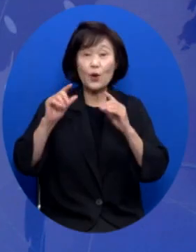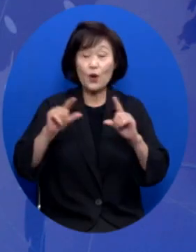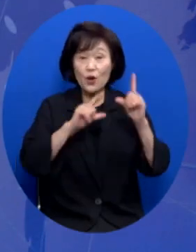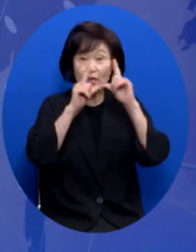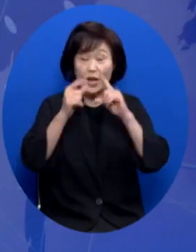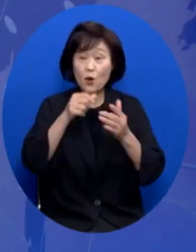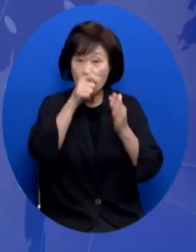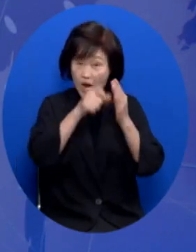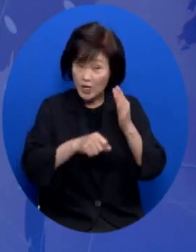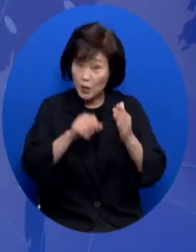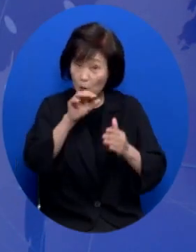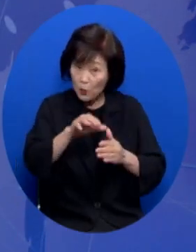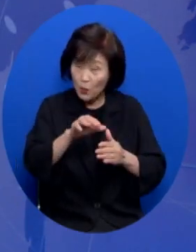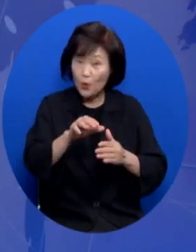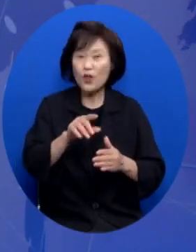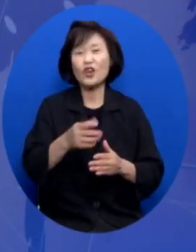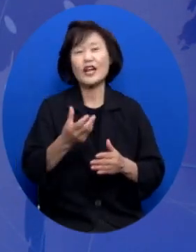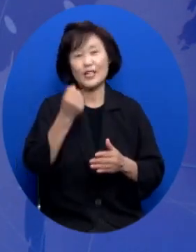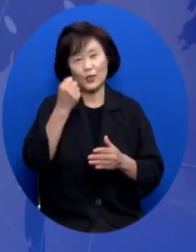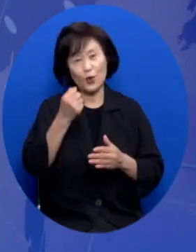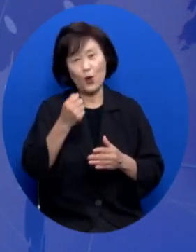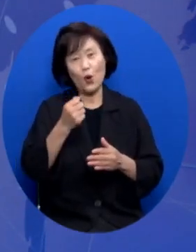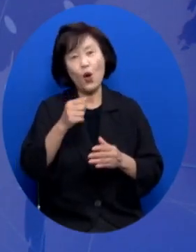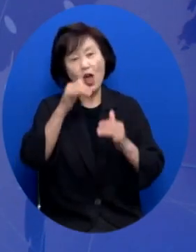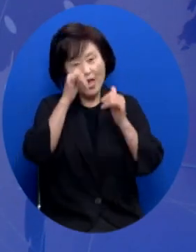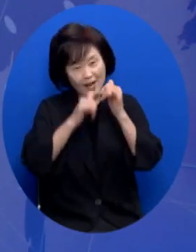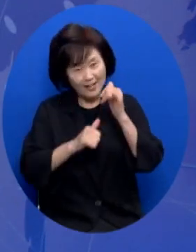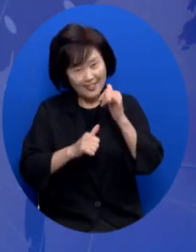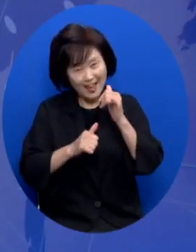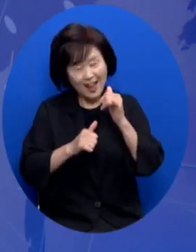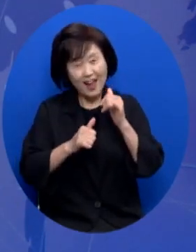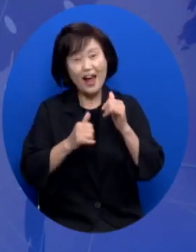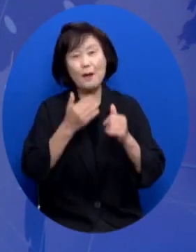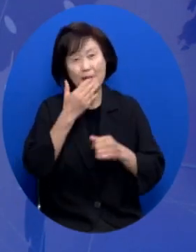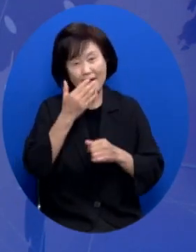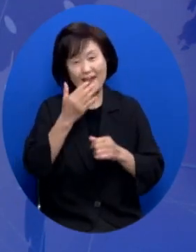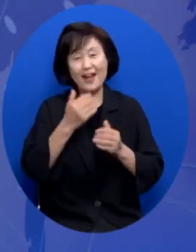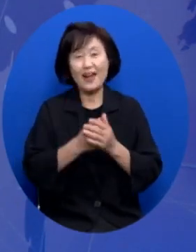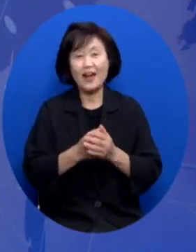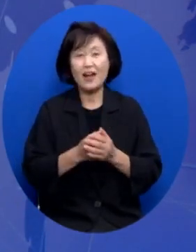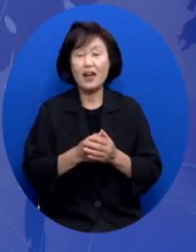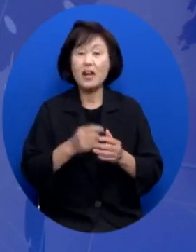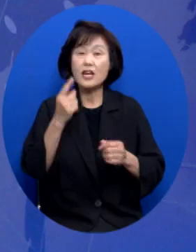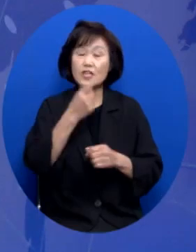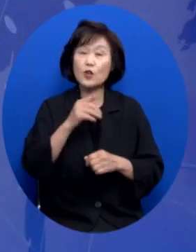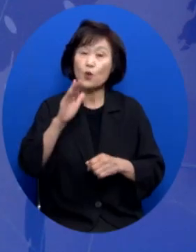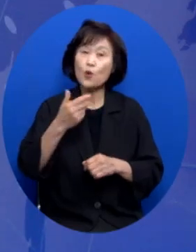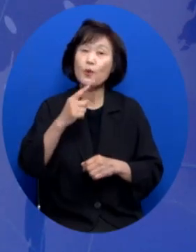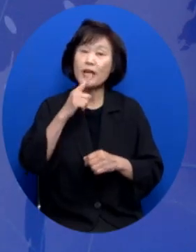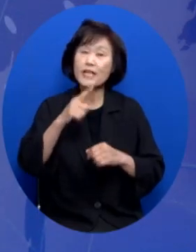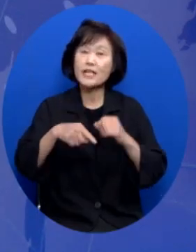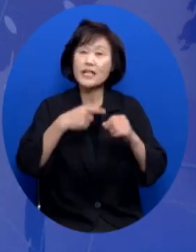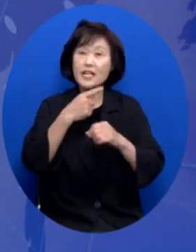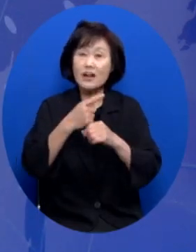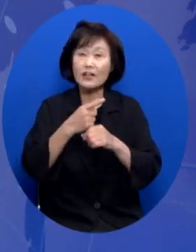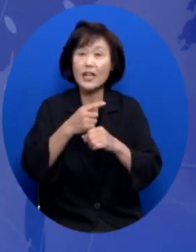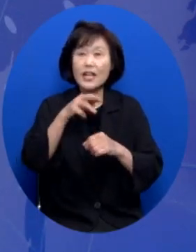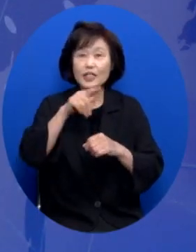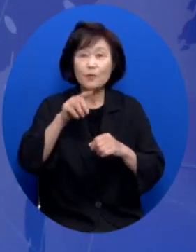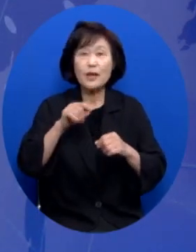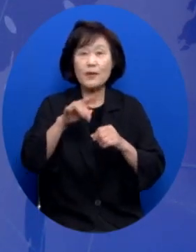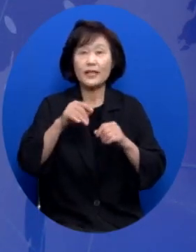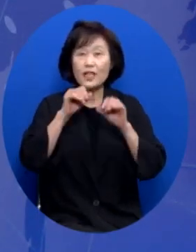비어있던 역사의 조각을 채울 수 있게 됐습니다. 이 관련 기사가 이어지면서 1901년 사무엘 마펫 선교사가